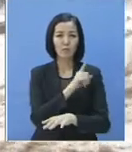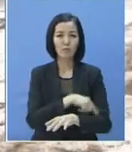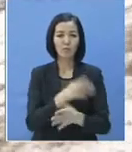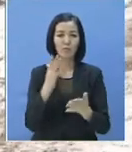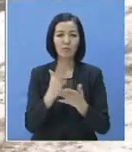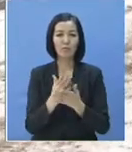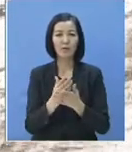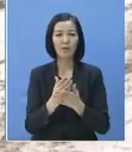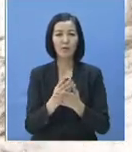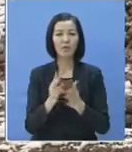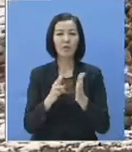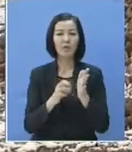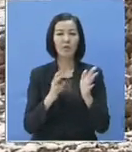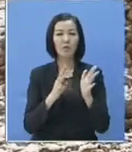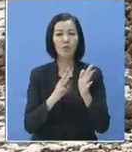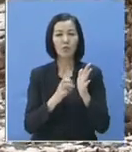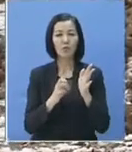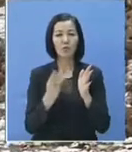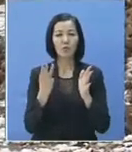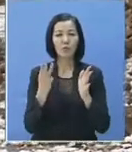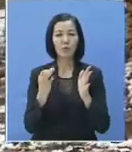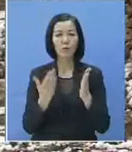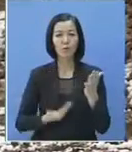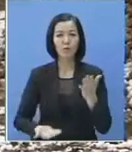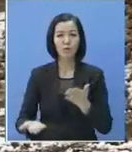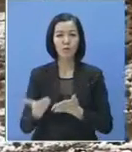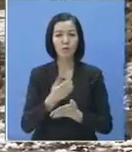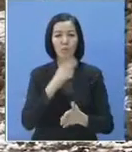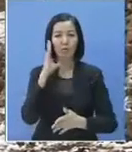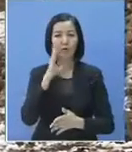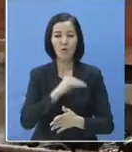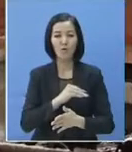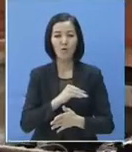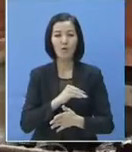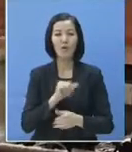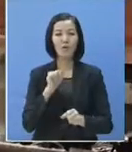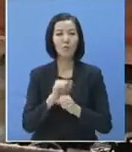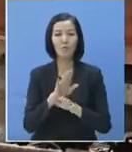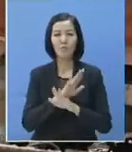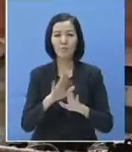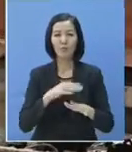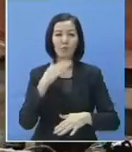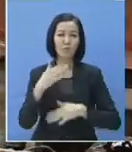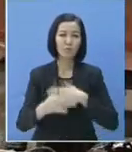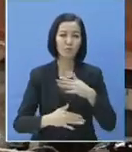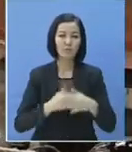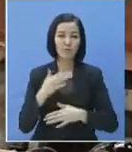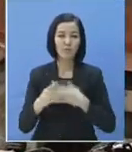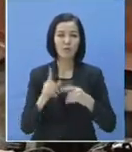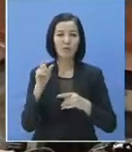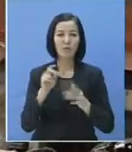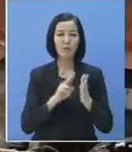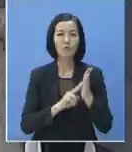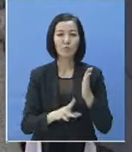гектар, яки 700-800 тонна қызылша қазуға қауқарлы, тоқтаусыз жұмыс жасап жатыр. Қызылшада төзімді дақыл, 170